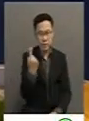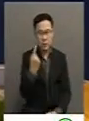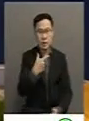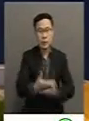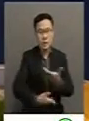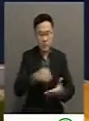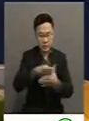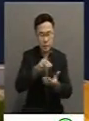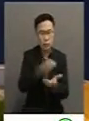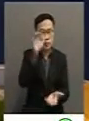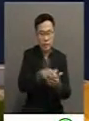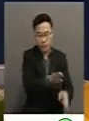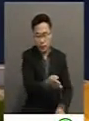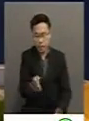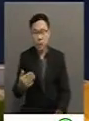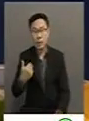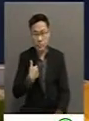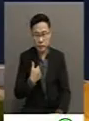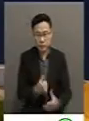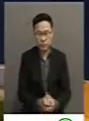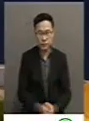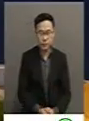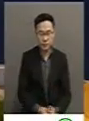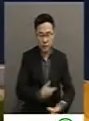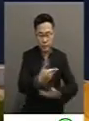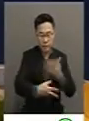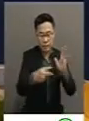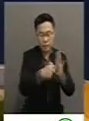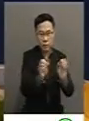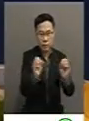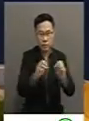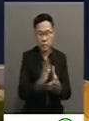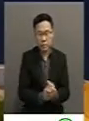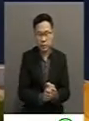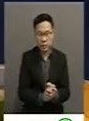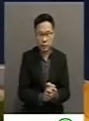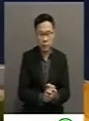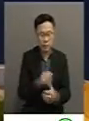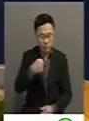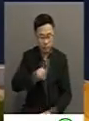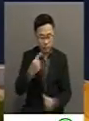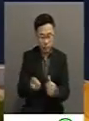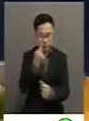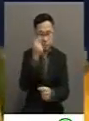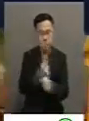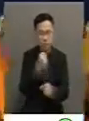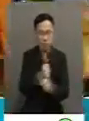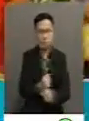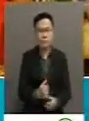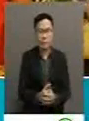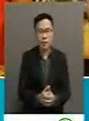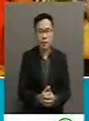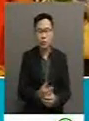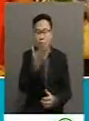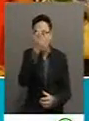ที่เสียบไม้ขายหรือว่าทำโชว์ขายตามท้องตลาดนะครับก็จะมีที่นี่เป็นเจ้าแรกที่ยอม